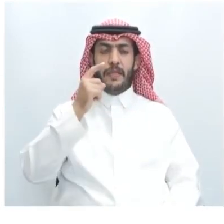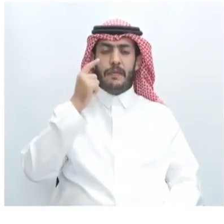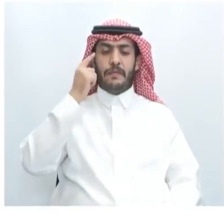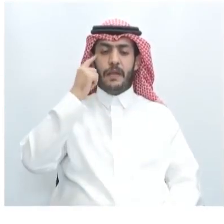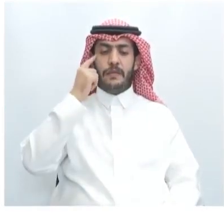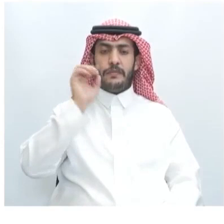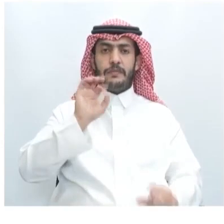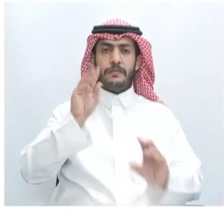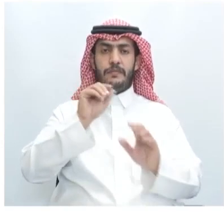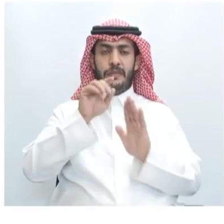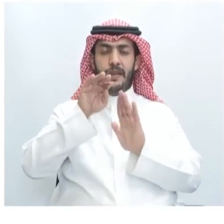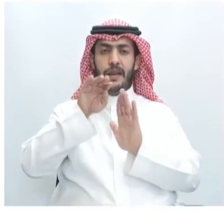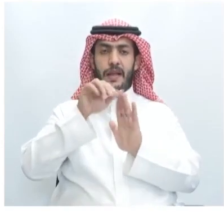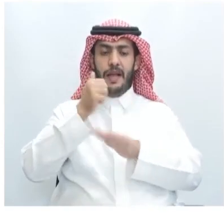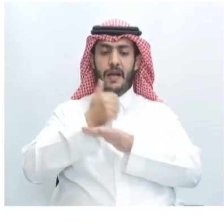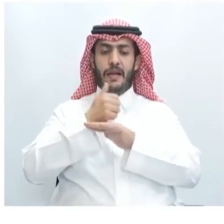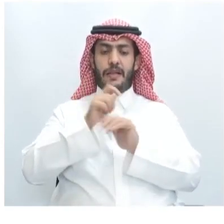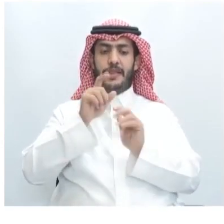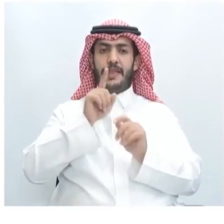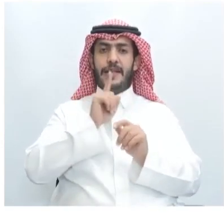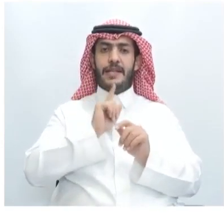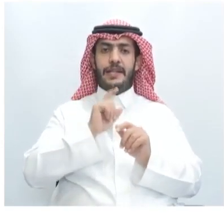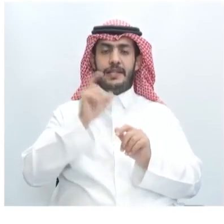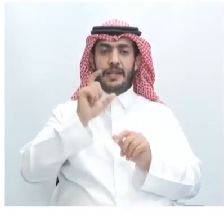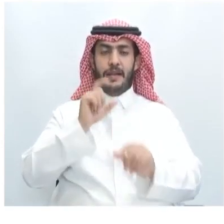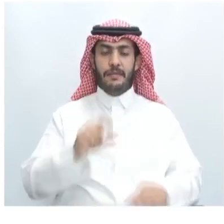بعض القواعد القانونيه في التاريخ الاسلامي